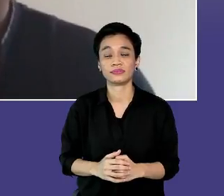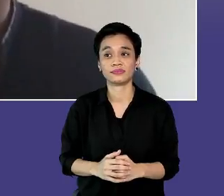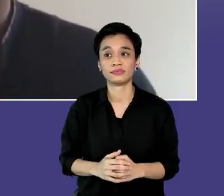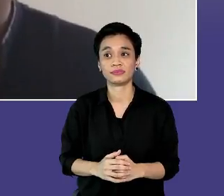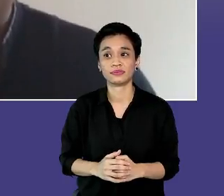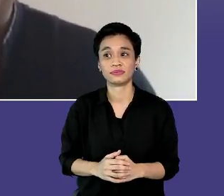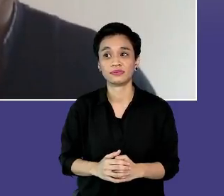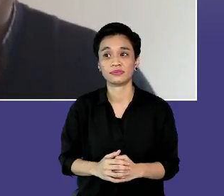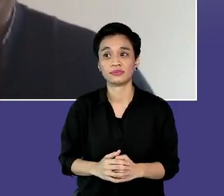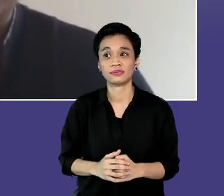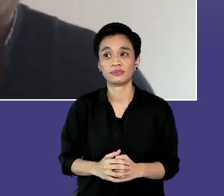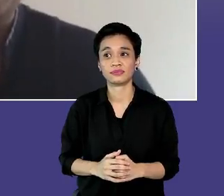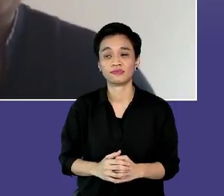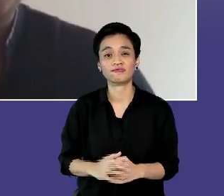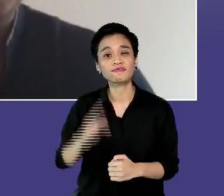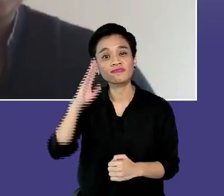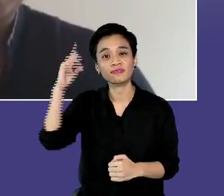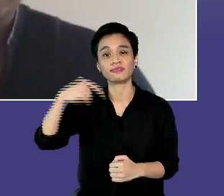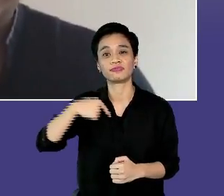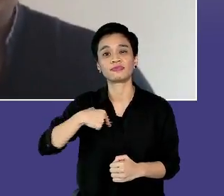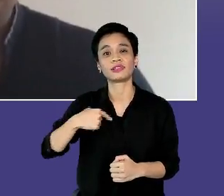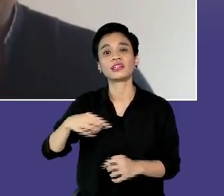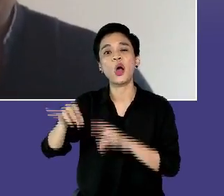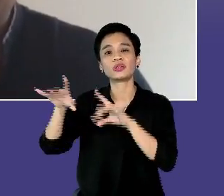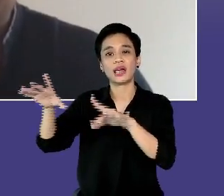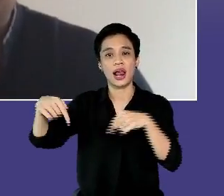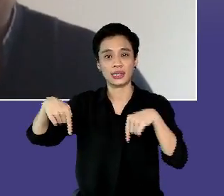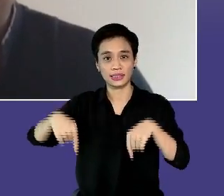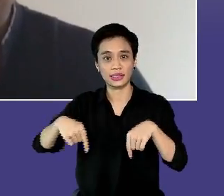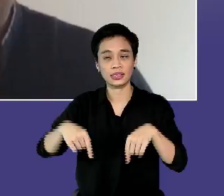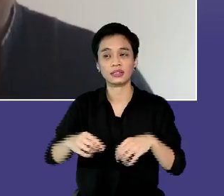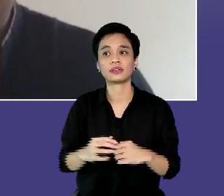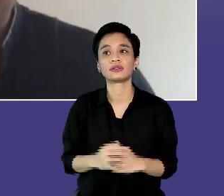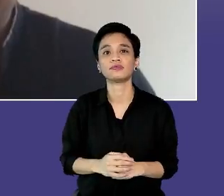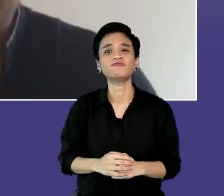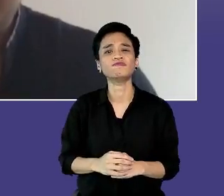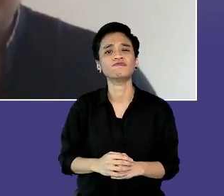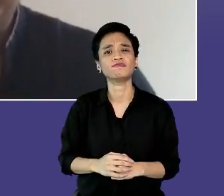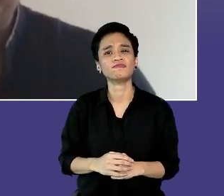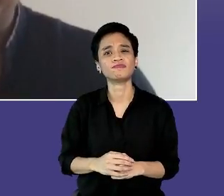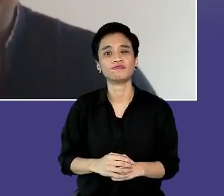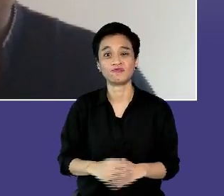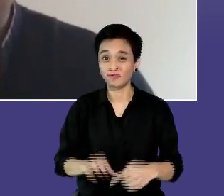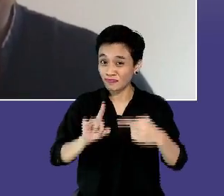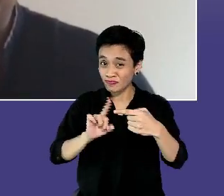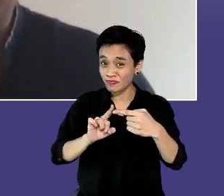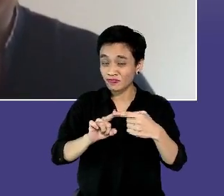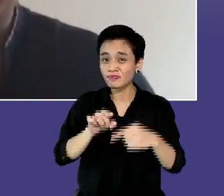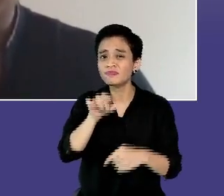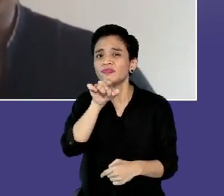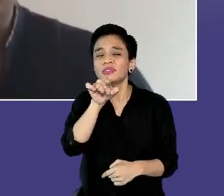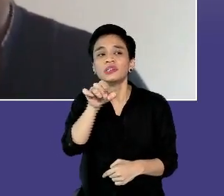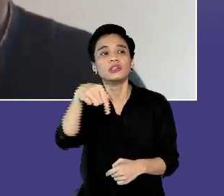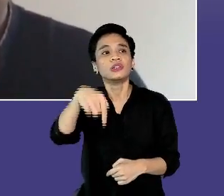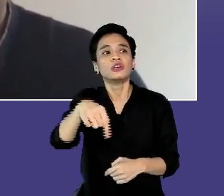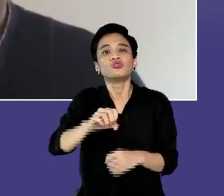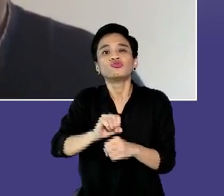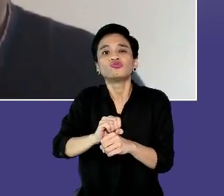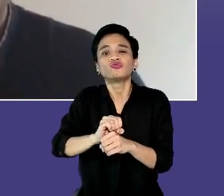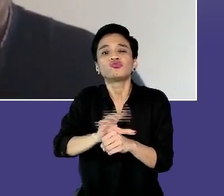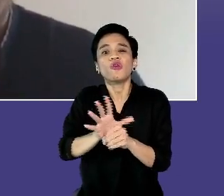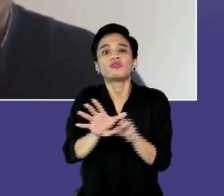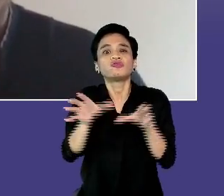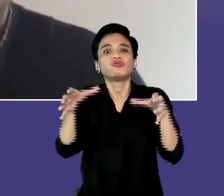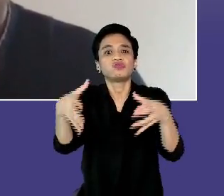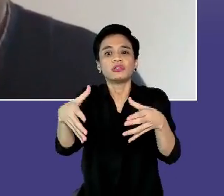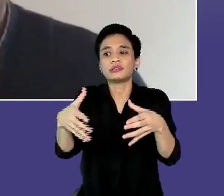Prof, Ciko dari ABC Australia, Prof. Saya mau tanya, pertanyaan pertama saya, apa penyebab utama kenaikan jumlah kasus COVID yang